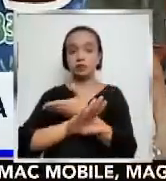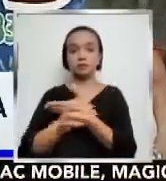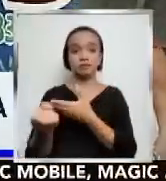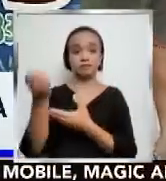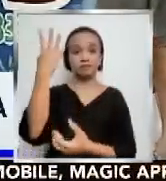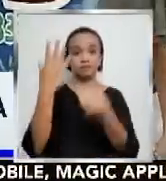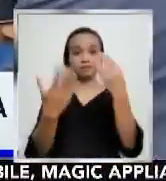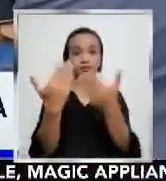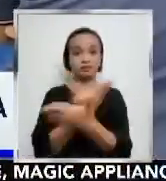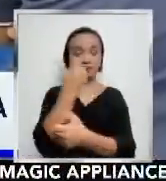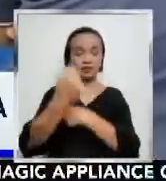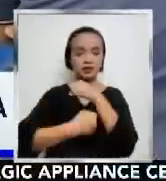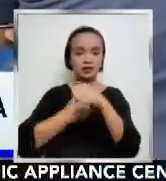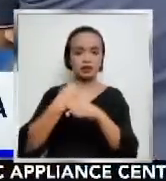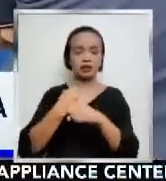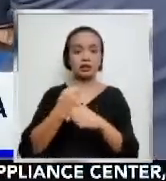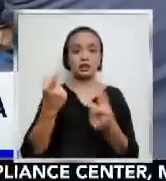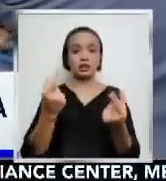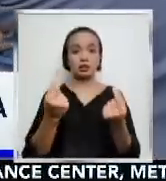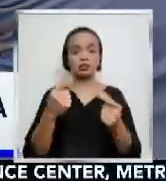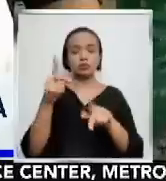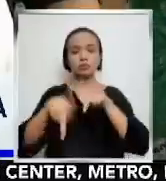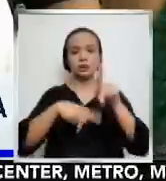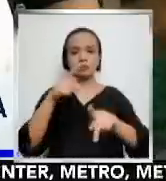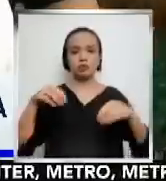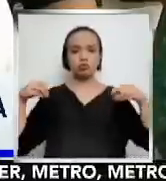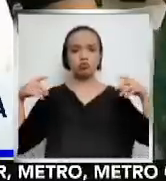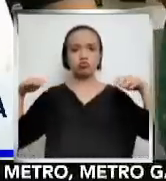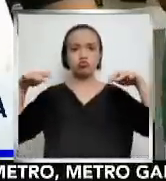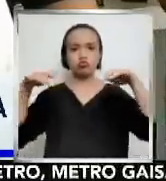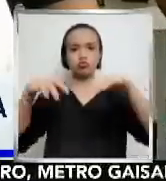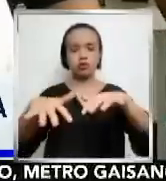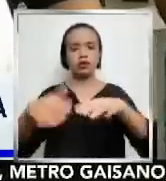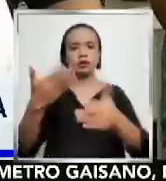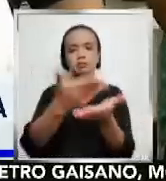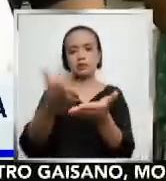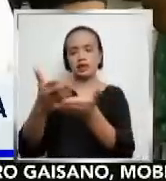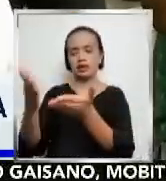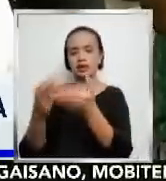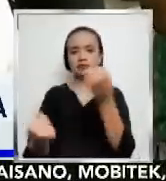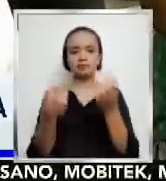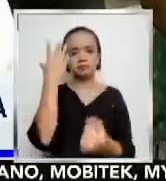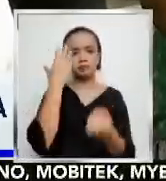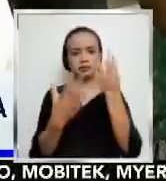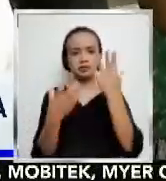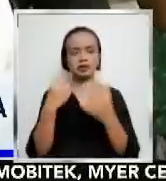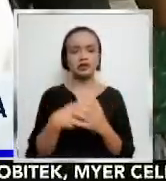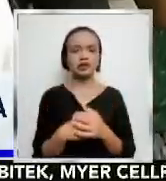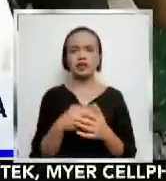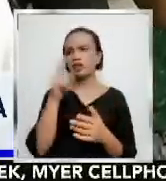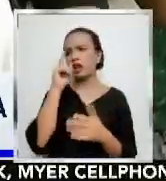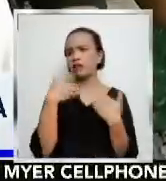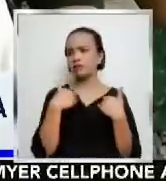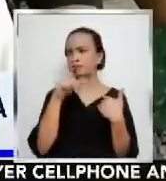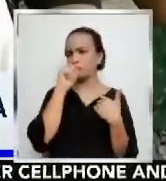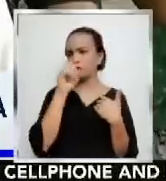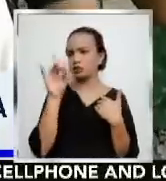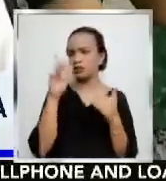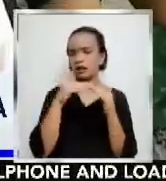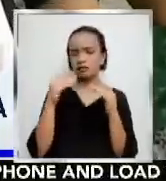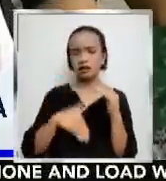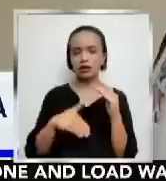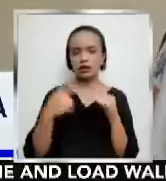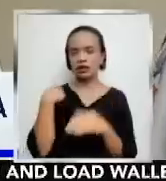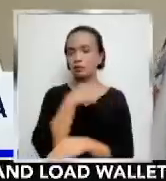dumagsa sa Bukawe, Bulacan ang mga mamimili ng paputok. Saka medyo nakain ng konti, tsaka bata below 18 years old, hindi na namin papayagan